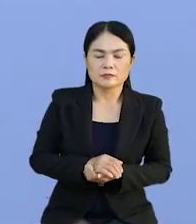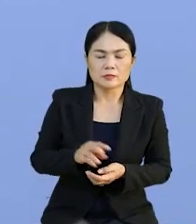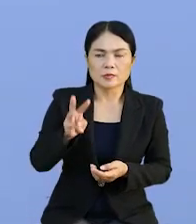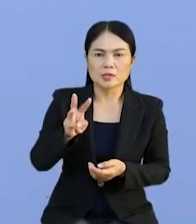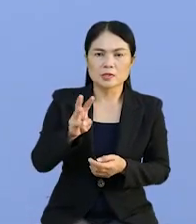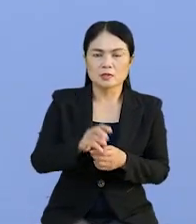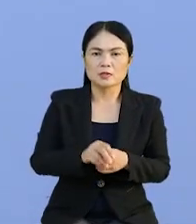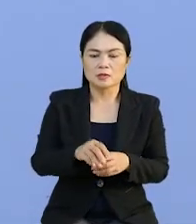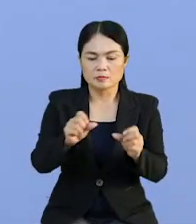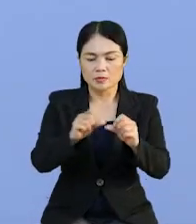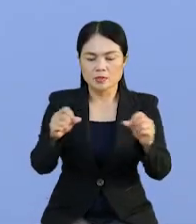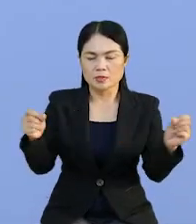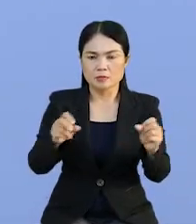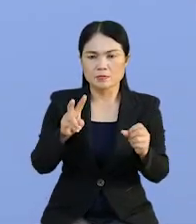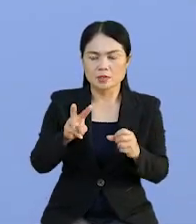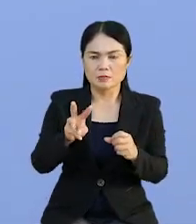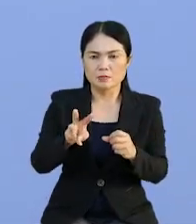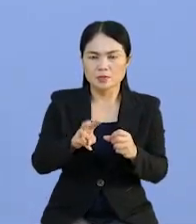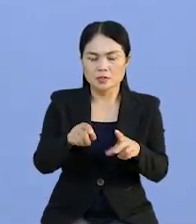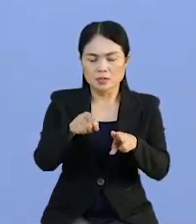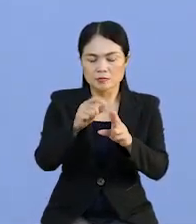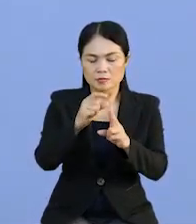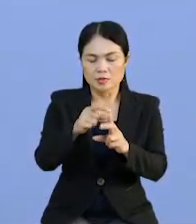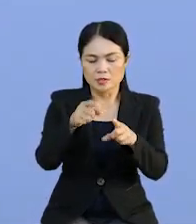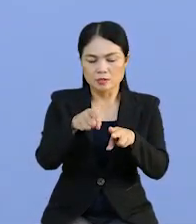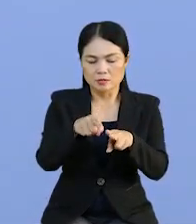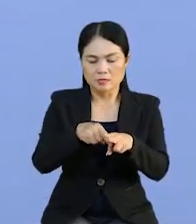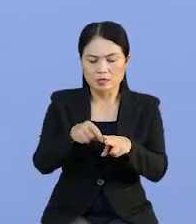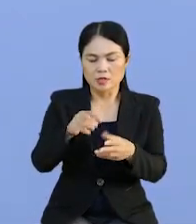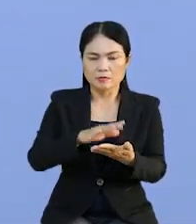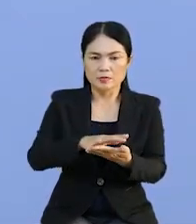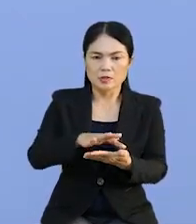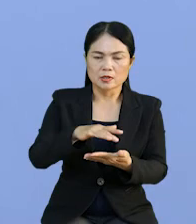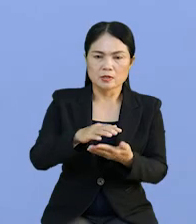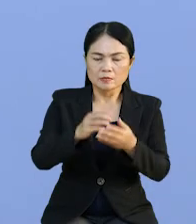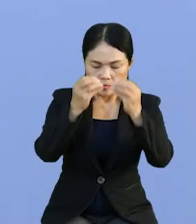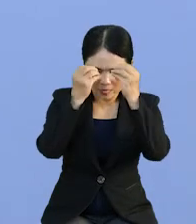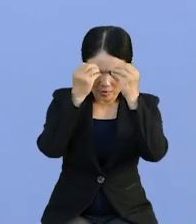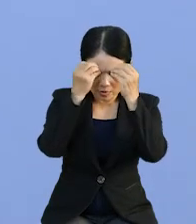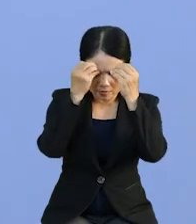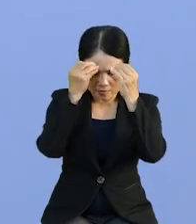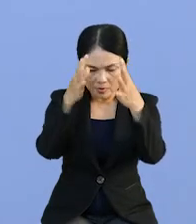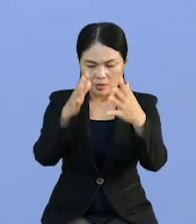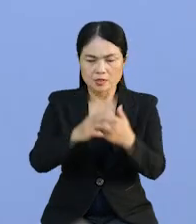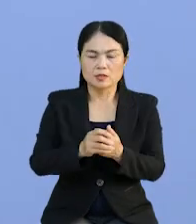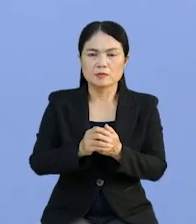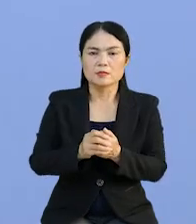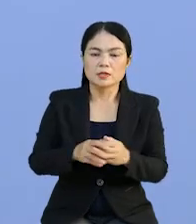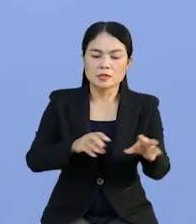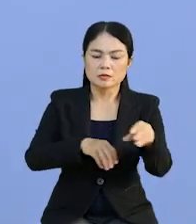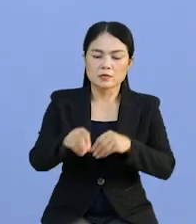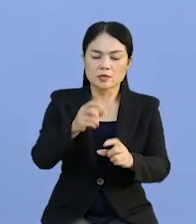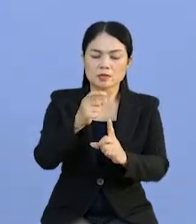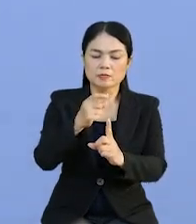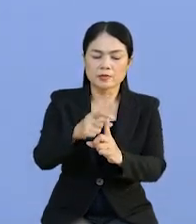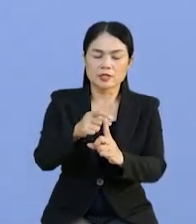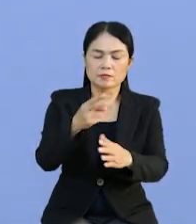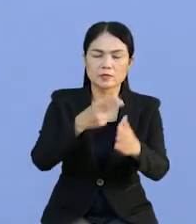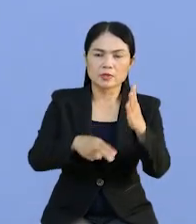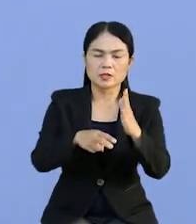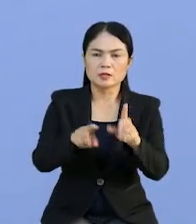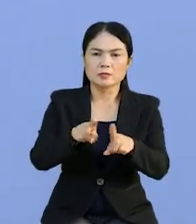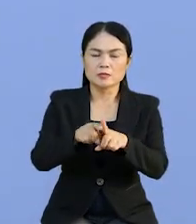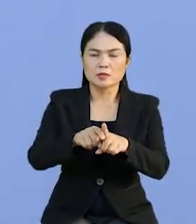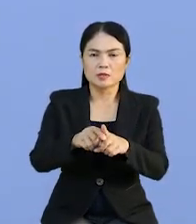3នៅក្នុងលបាស់ទី3ពាក្យដែលយើងគូពីក្រោមគឺពាក្យព័ត៌មានតើព័ត៌មានយើងចំនួនដោយពាក្យអ្វីកូនមានន័យដោយពា